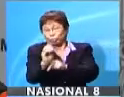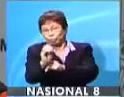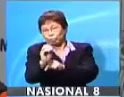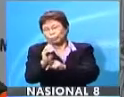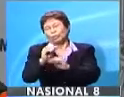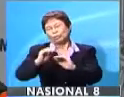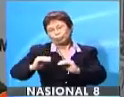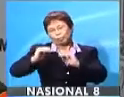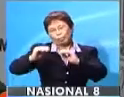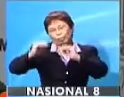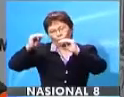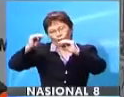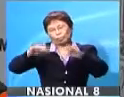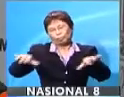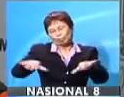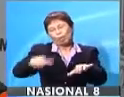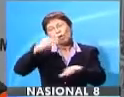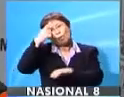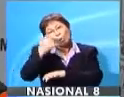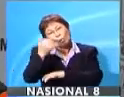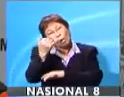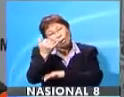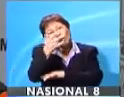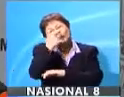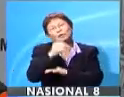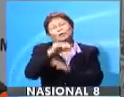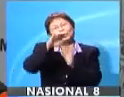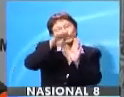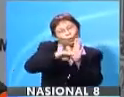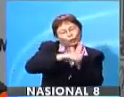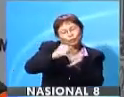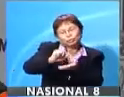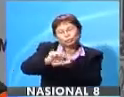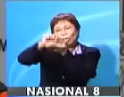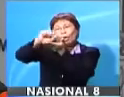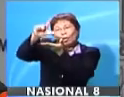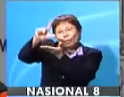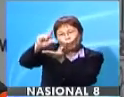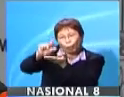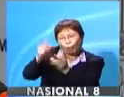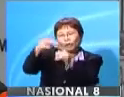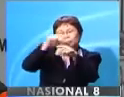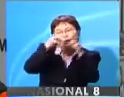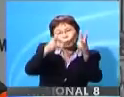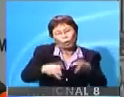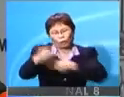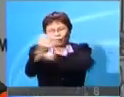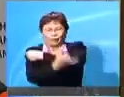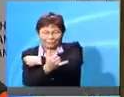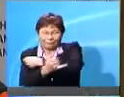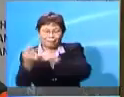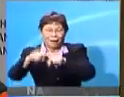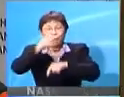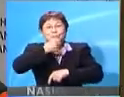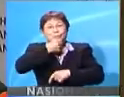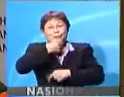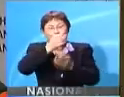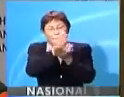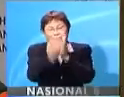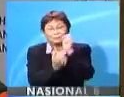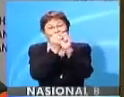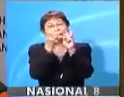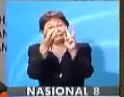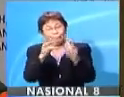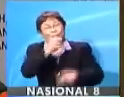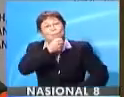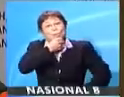secara berperingkat dilaksana bagi mengurangkan subsidi kesihatan kepada warga asing. Namun, dengan pengumuman bajet